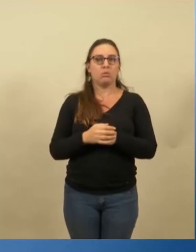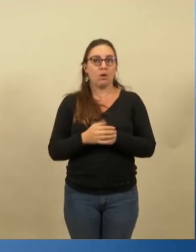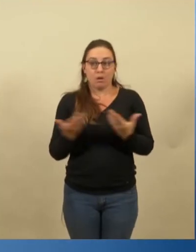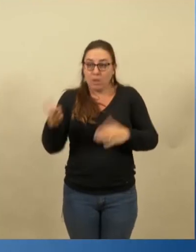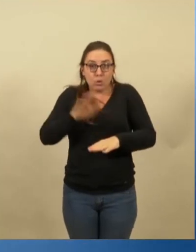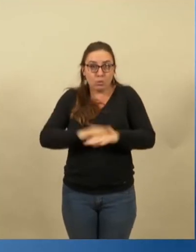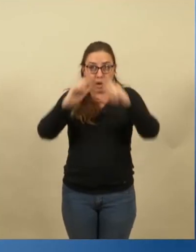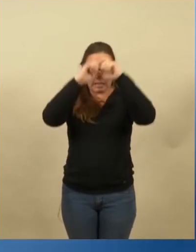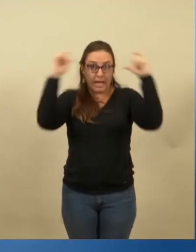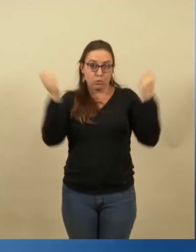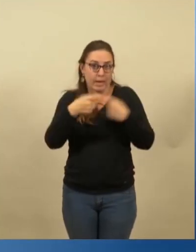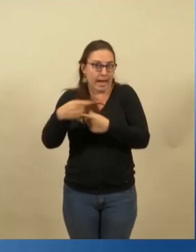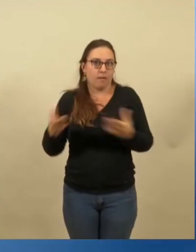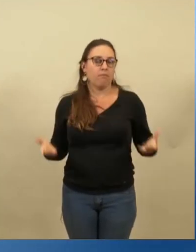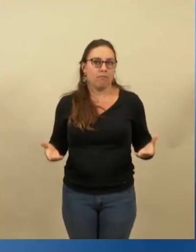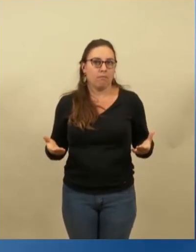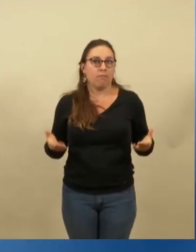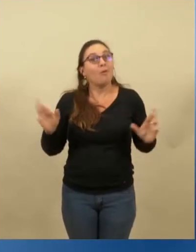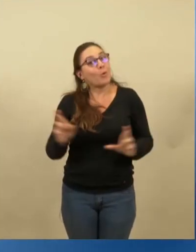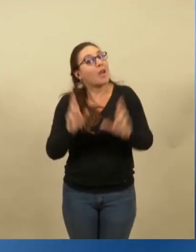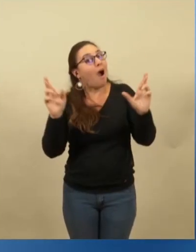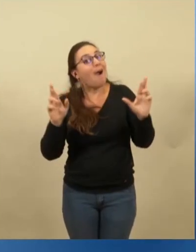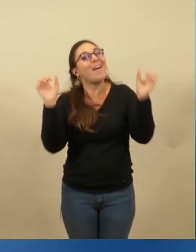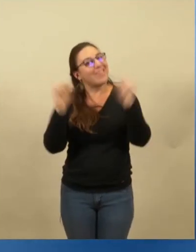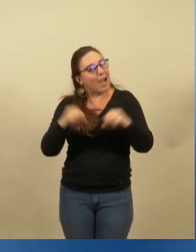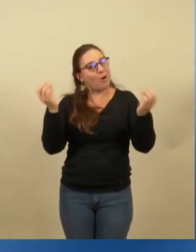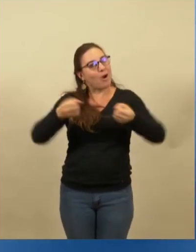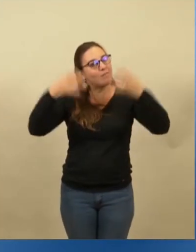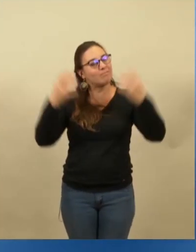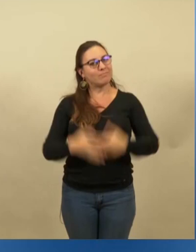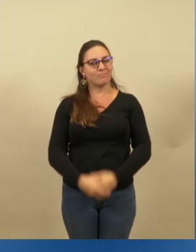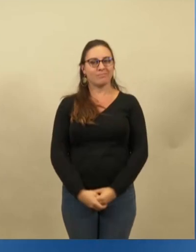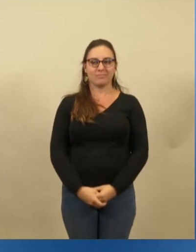le statut permet ça donc vous voyez une fois n'est pas coutume nous sommes aussi d'accord